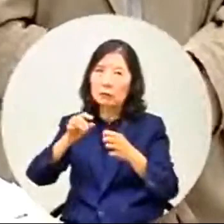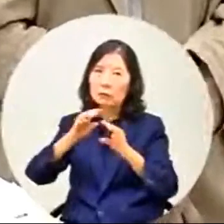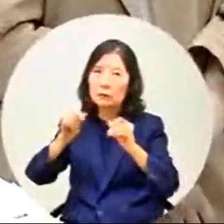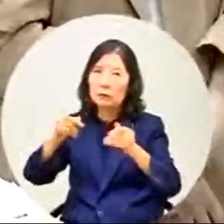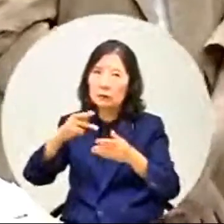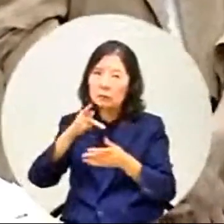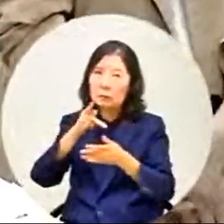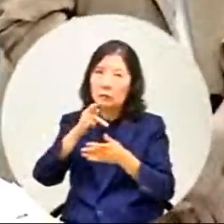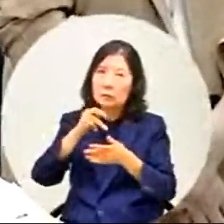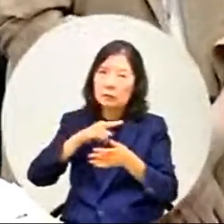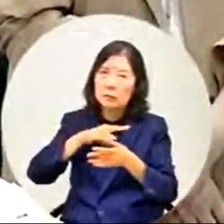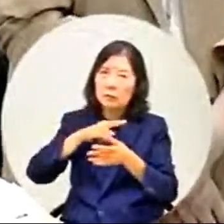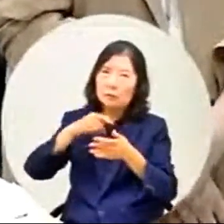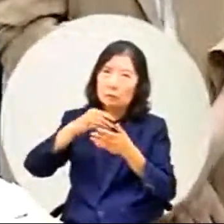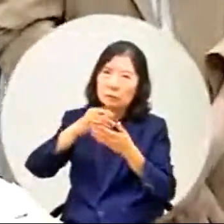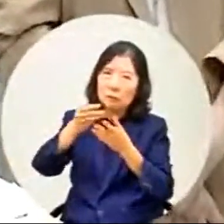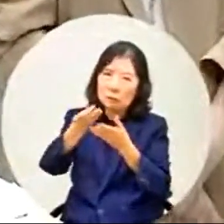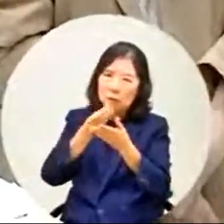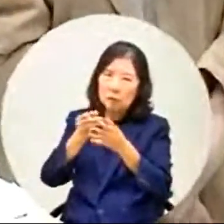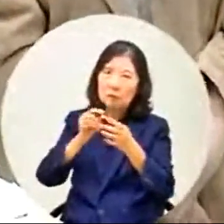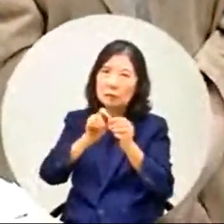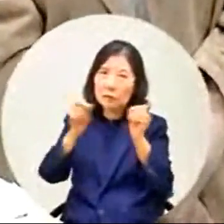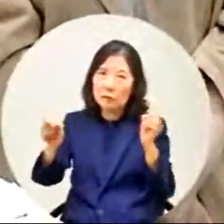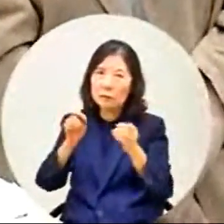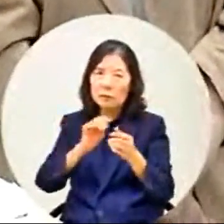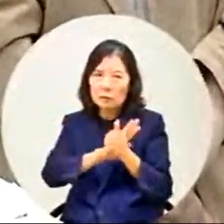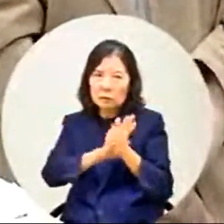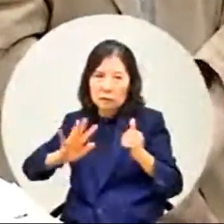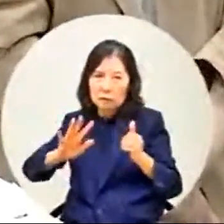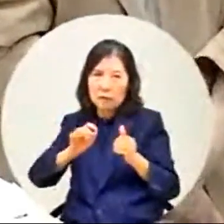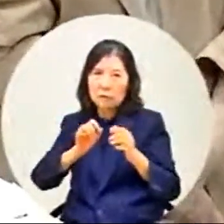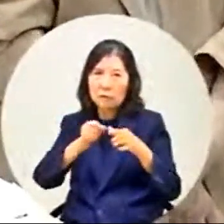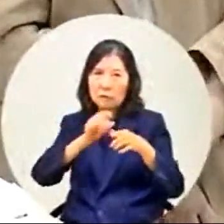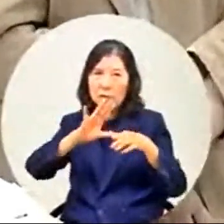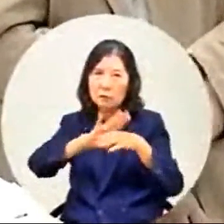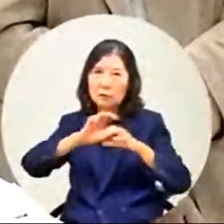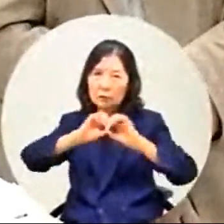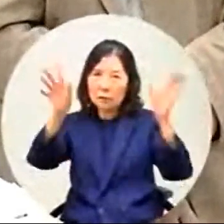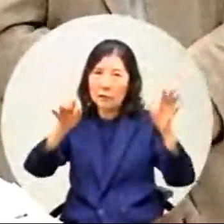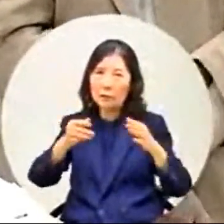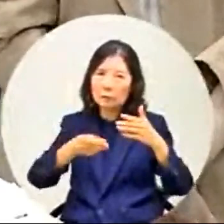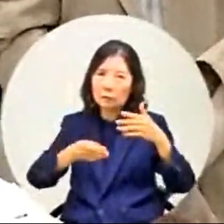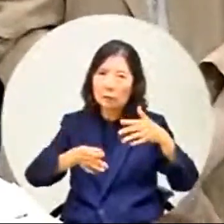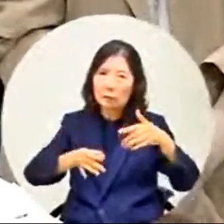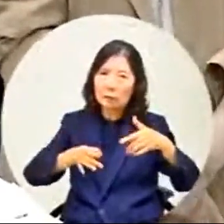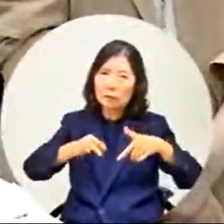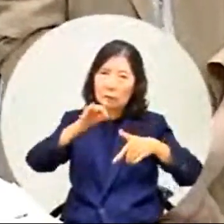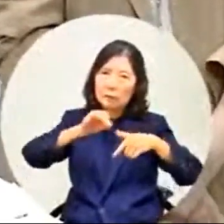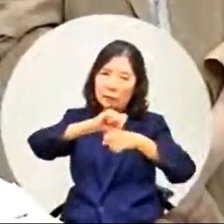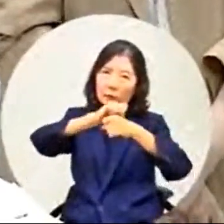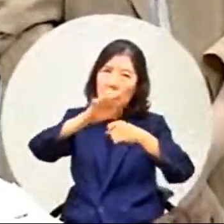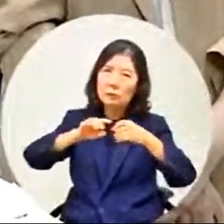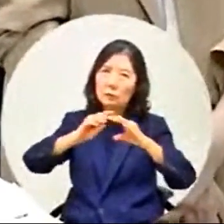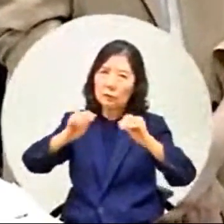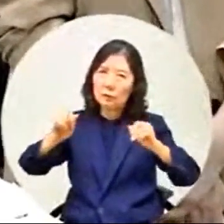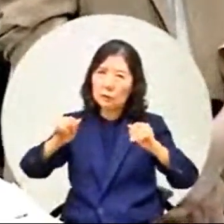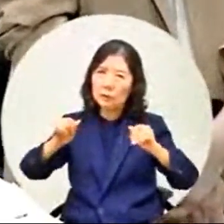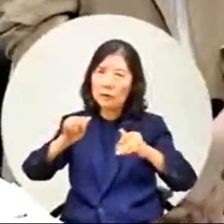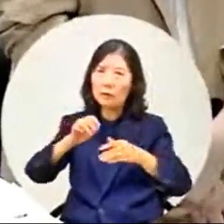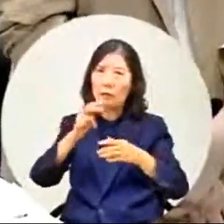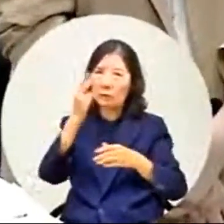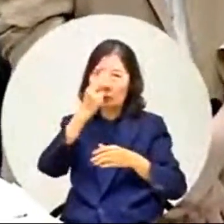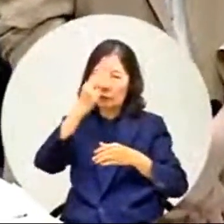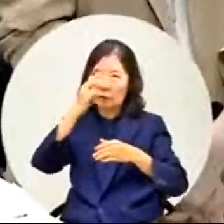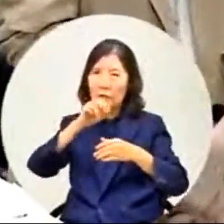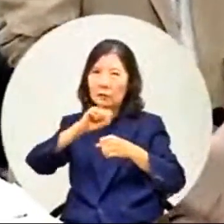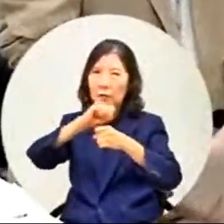期程，恐衍生日后公告限值调升而造成用地成本之风险，